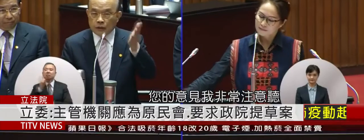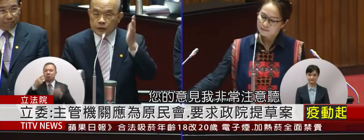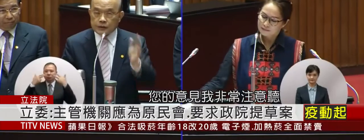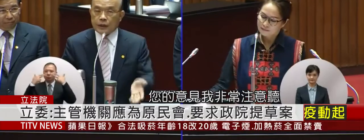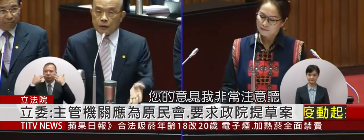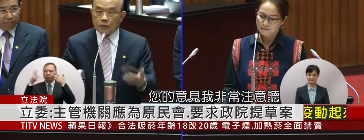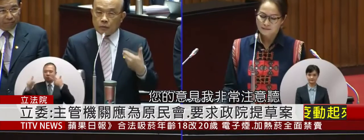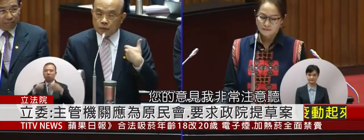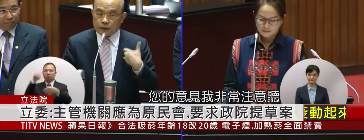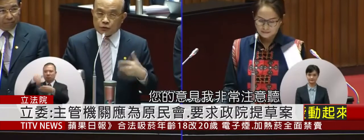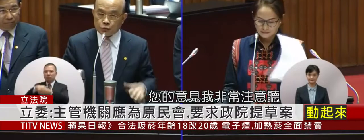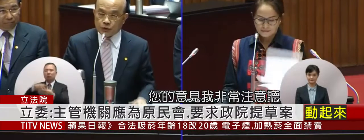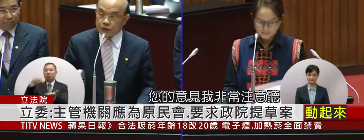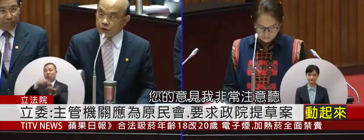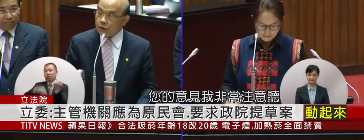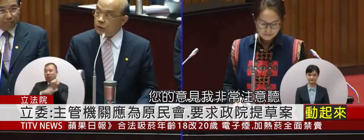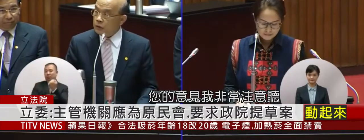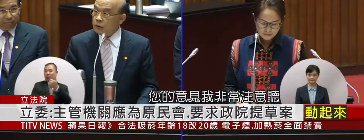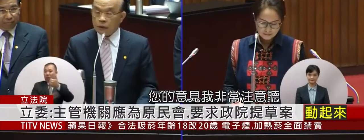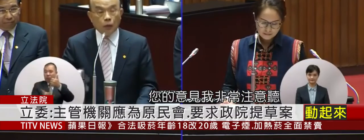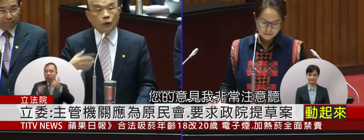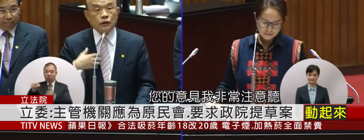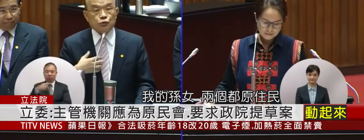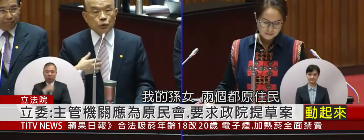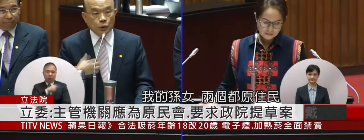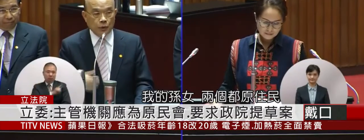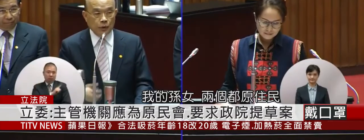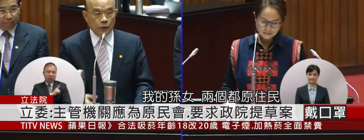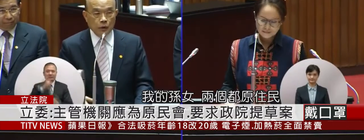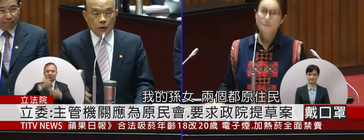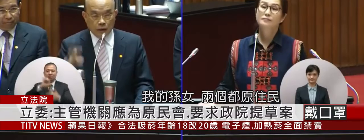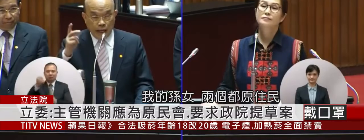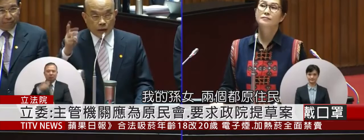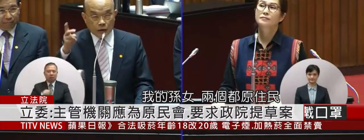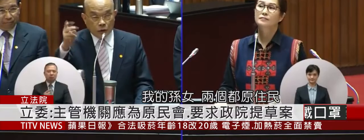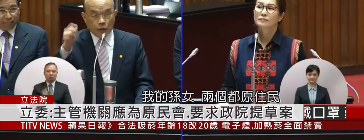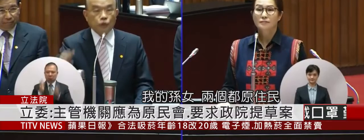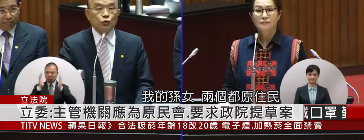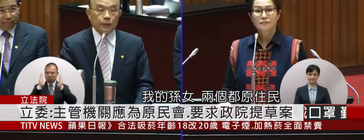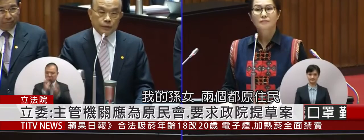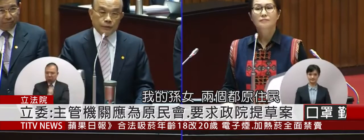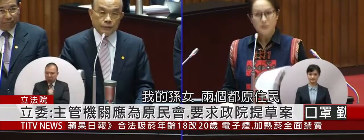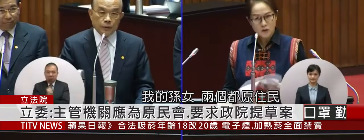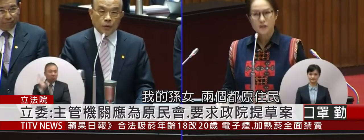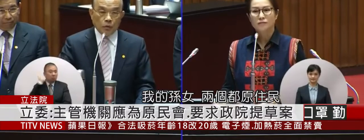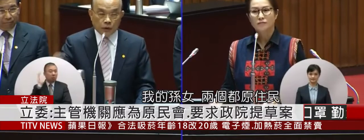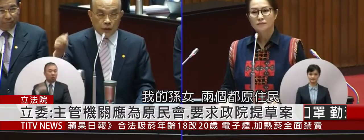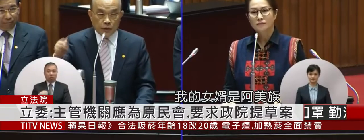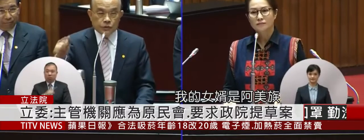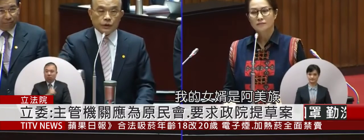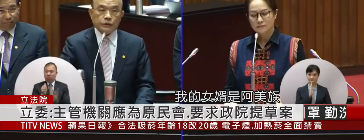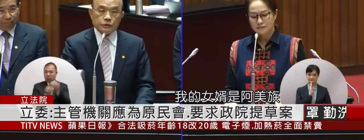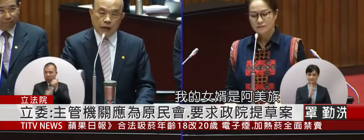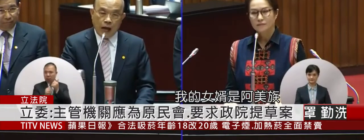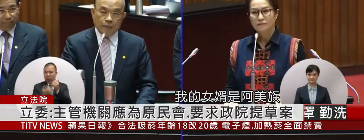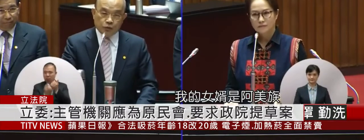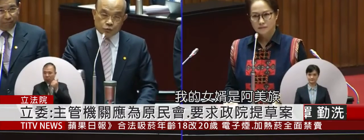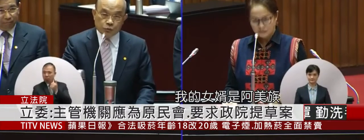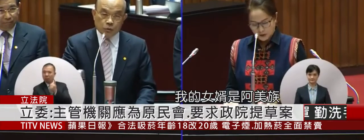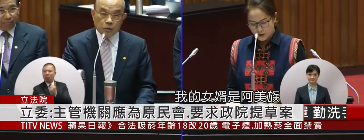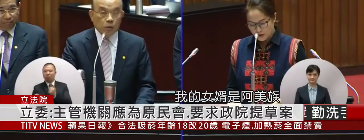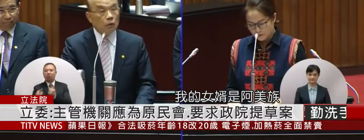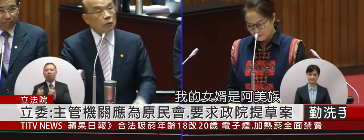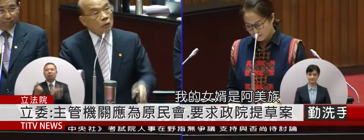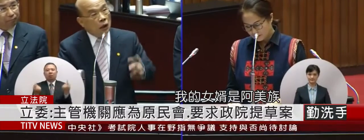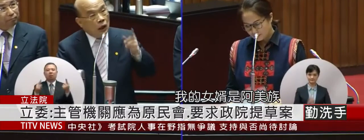您的意见我非常注意听，但我的孙女两个都原住民， 是 我的女婿是阿